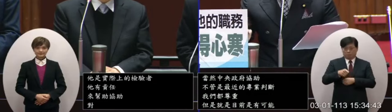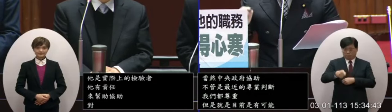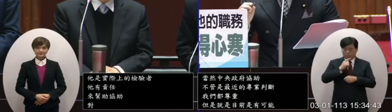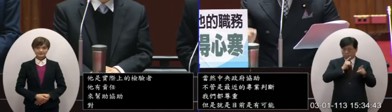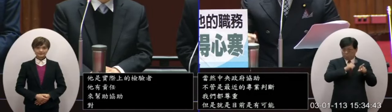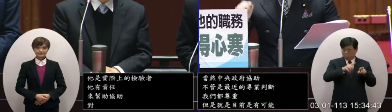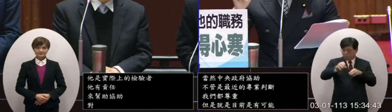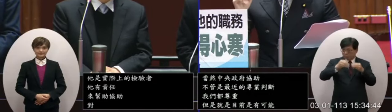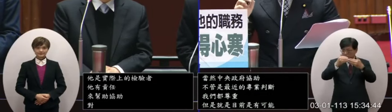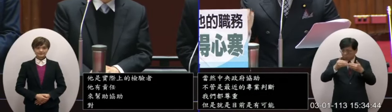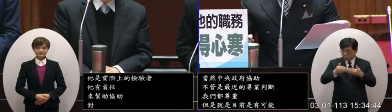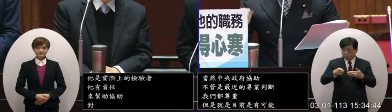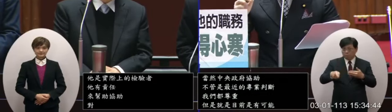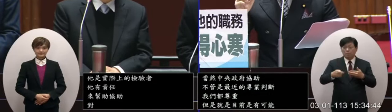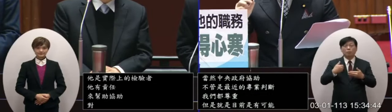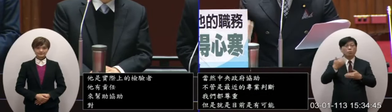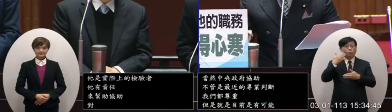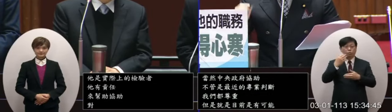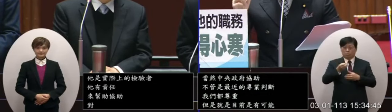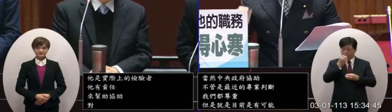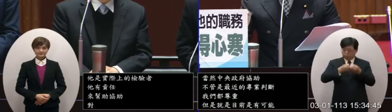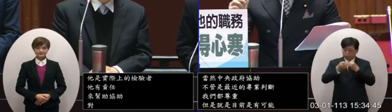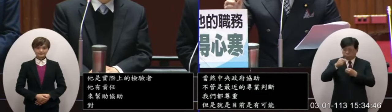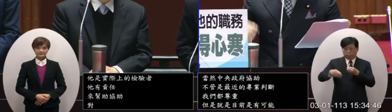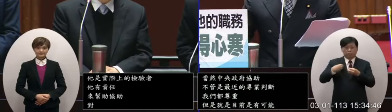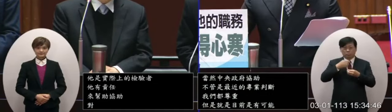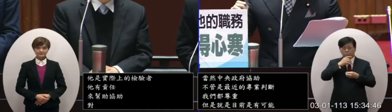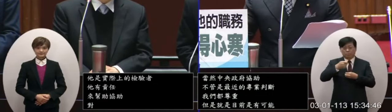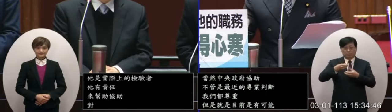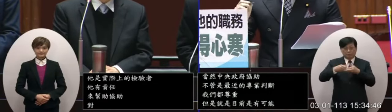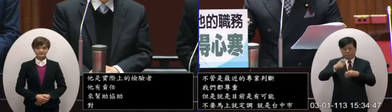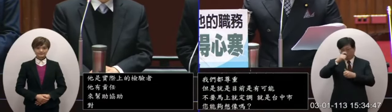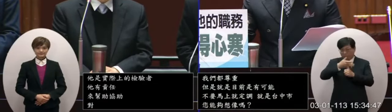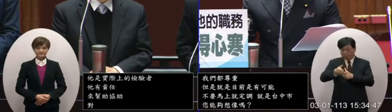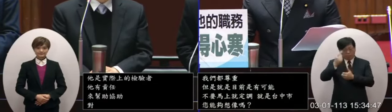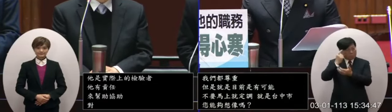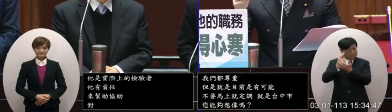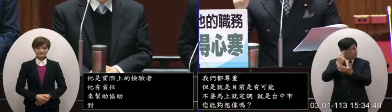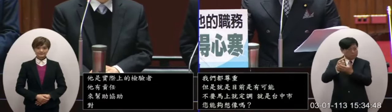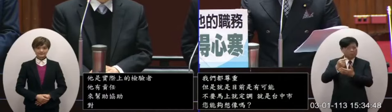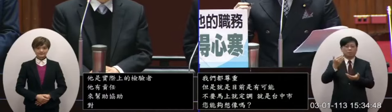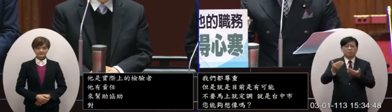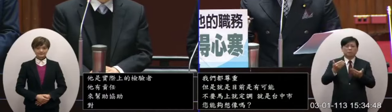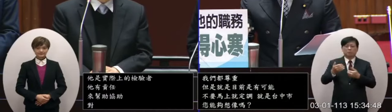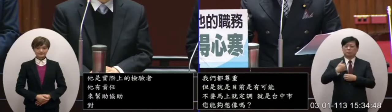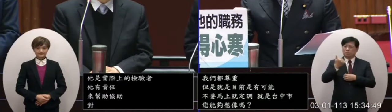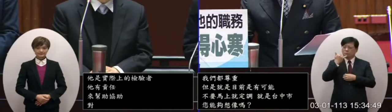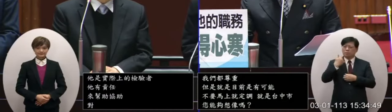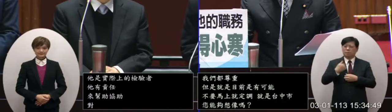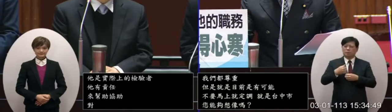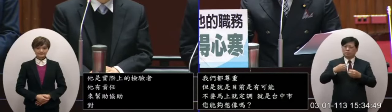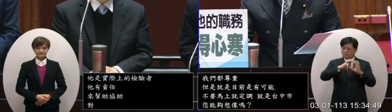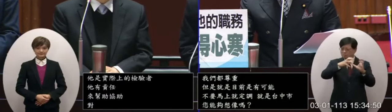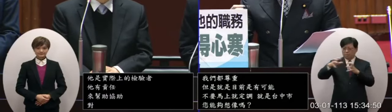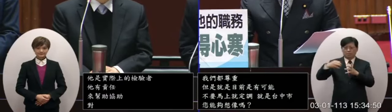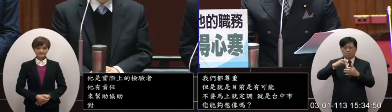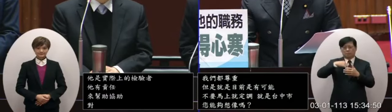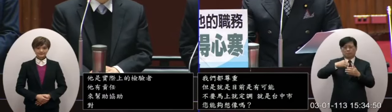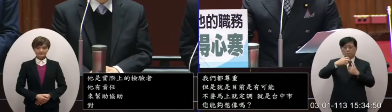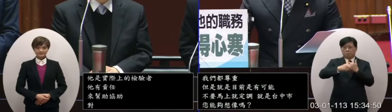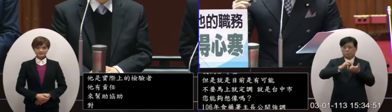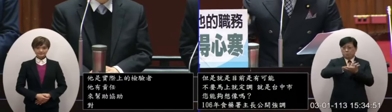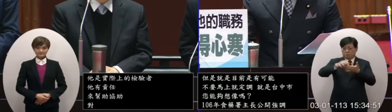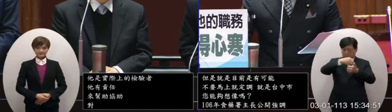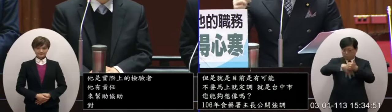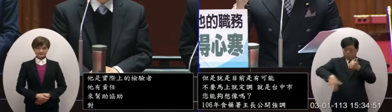据资料显示，就算终身都吃代奥辛氮，每日的平均暴露量仍低于世界卫生组织的建议